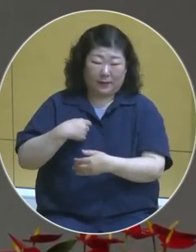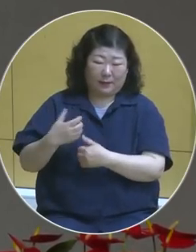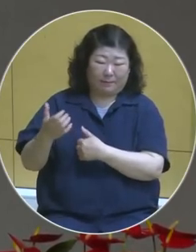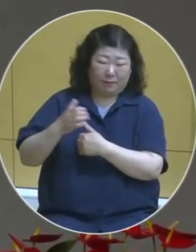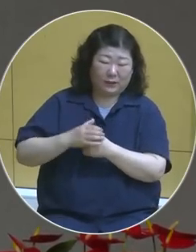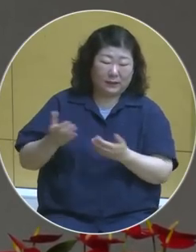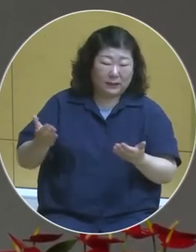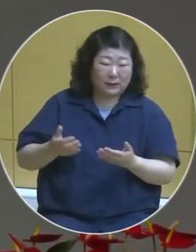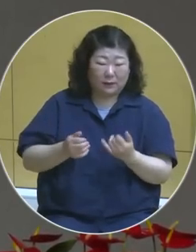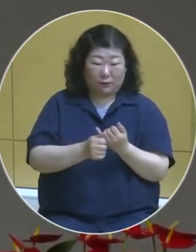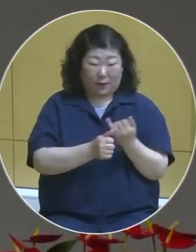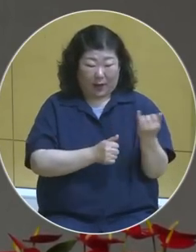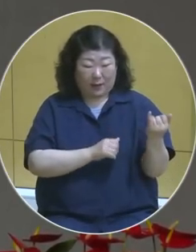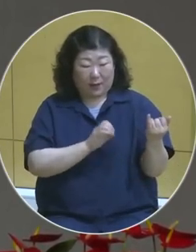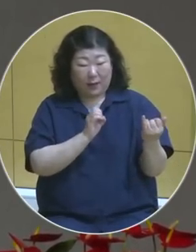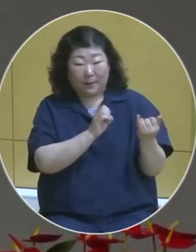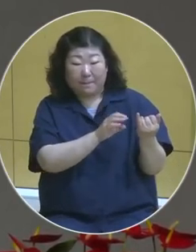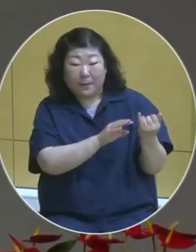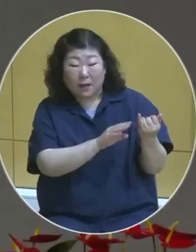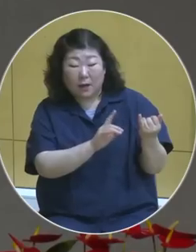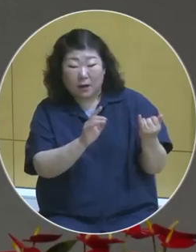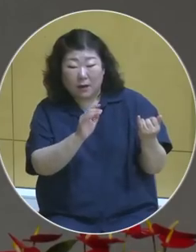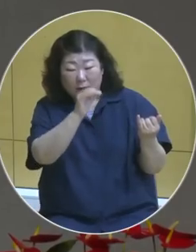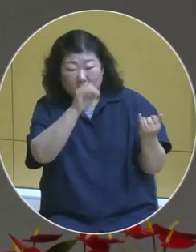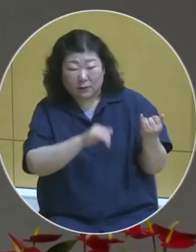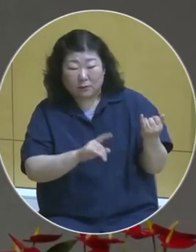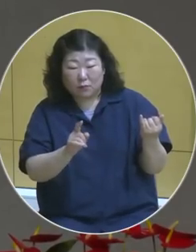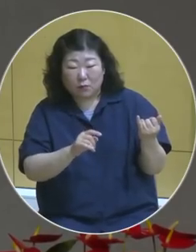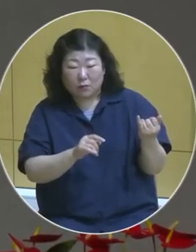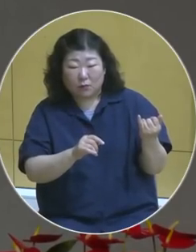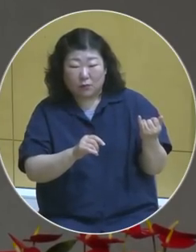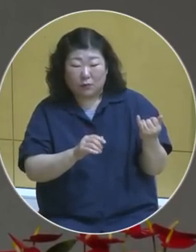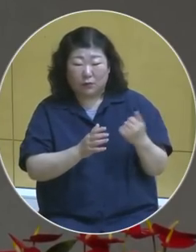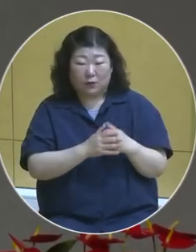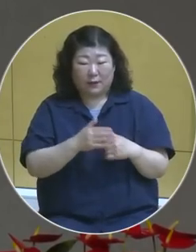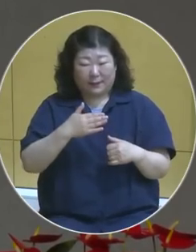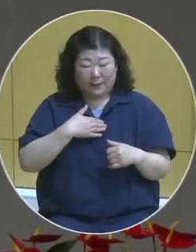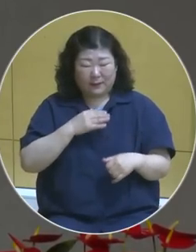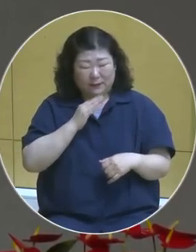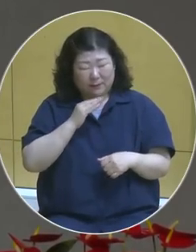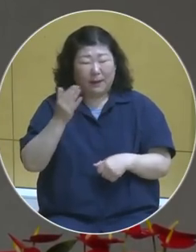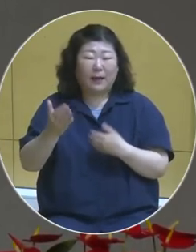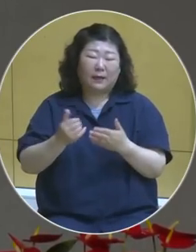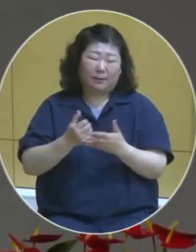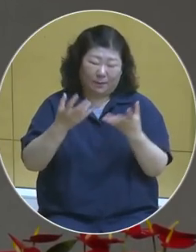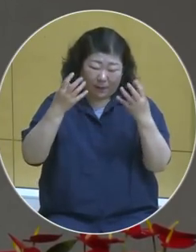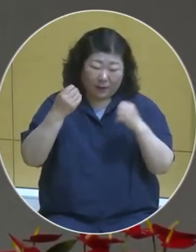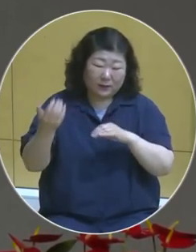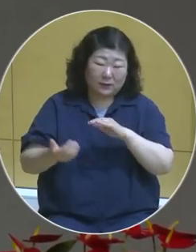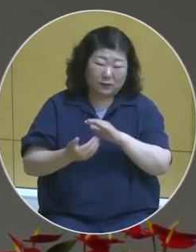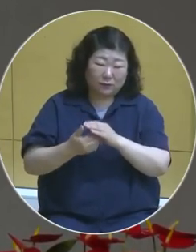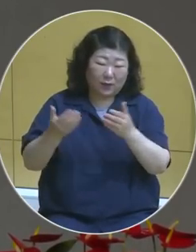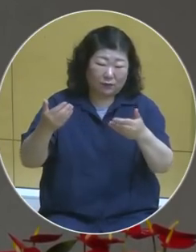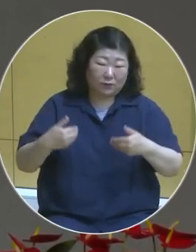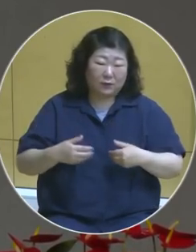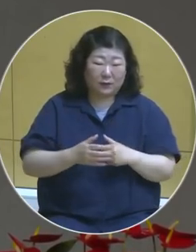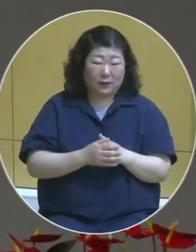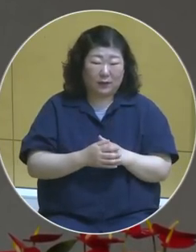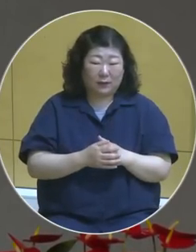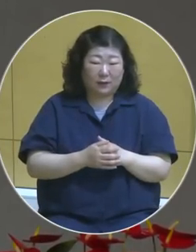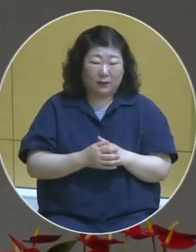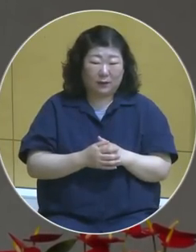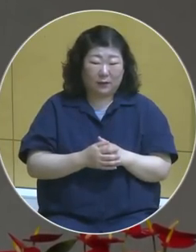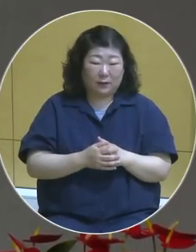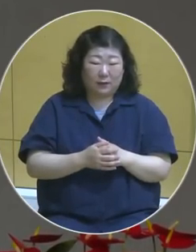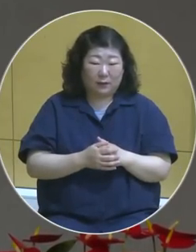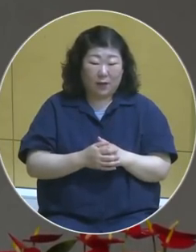그 아내에게 그런 이야기를 했다고 합니다. 세상을 떠나기 전에 나는 참 하나님께서 많은 것을 이루게 하셨다고, 논문도 쓸